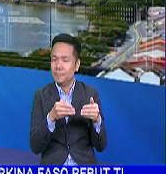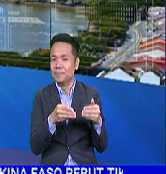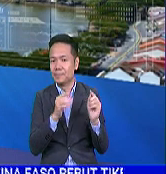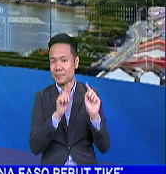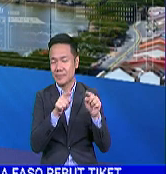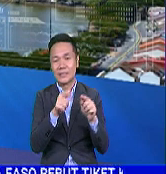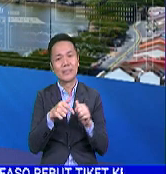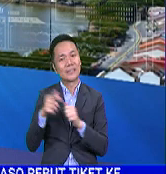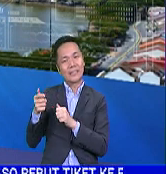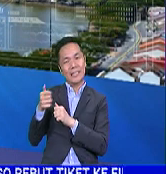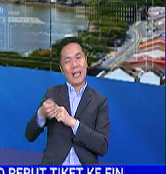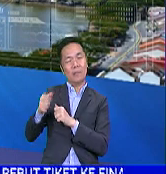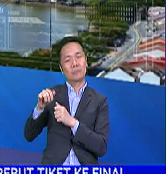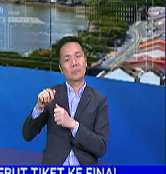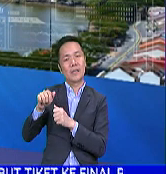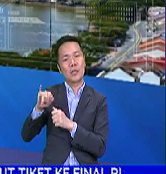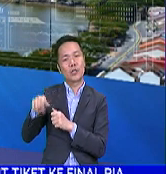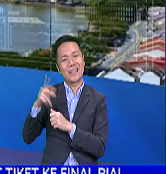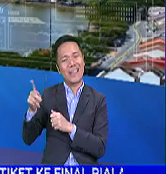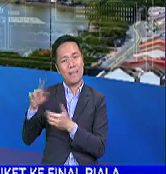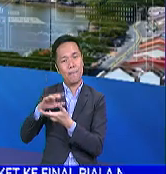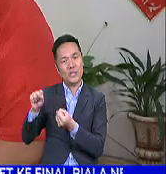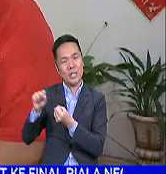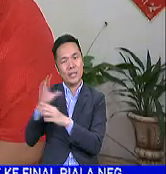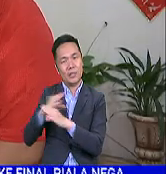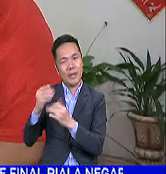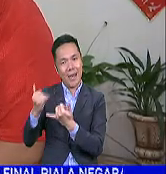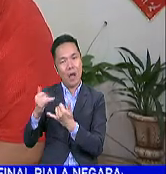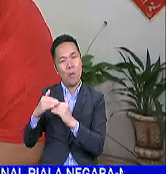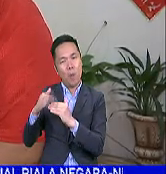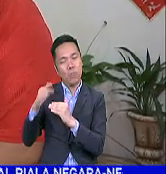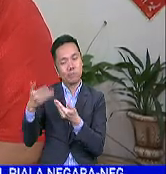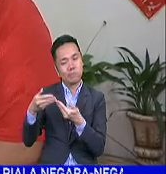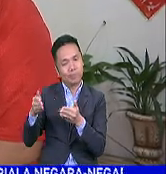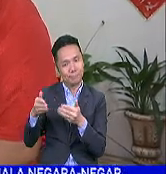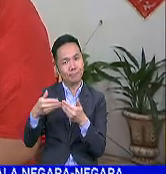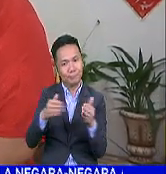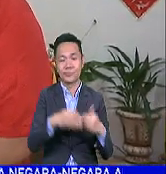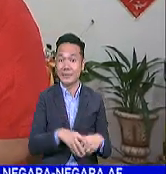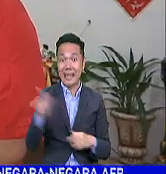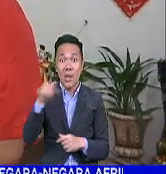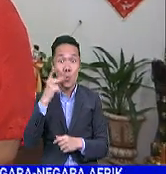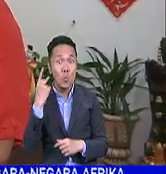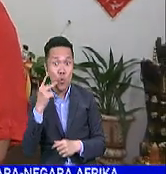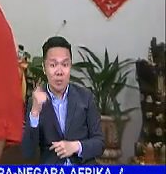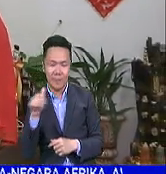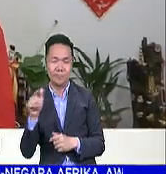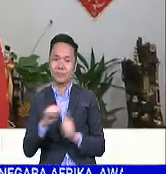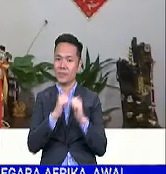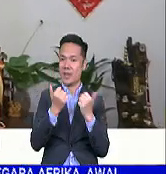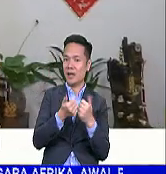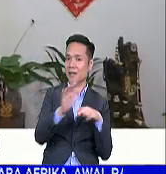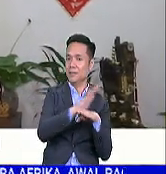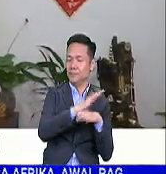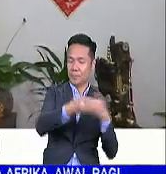oleh Jawatankuasa Pengurusan Bencana Negeri. Sedikit mengenai sambutan di Kuching, bagi Presiden Persatuan Pemborong